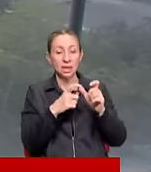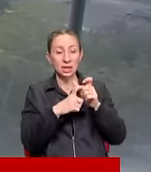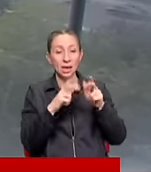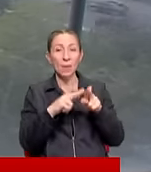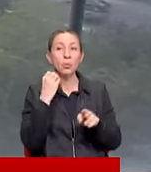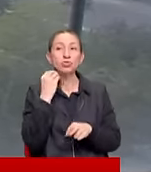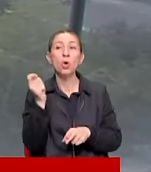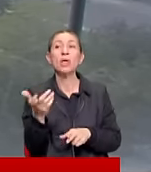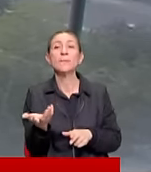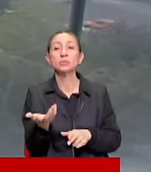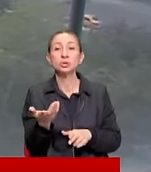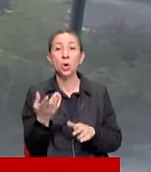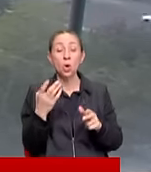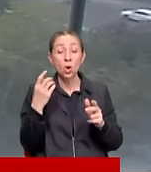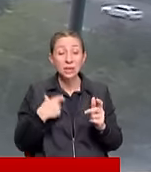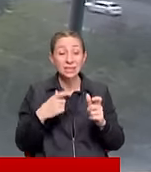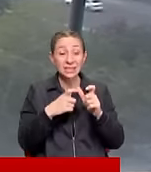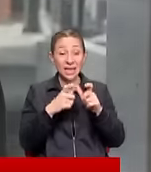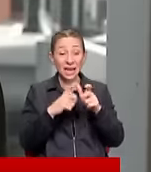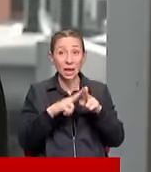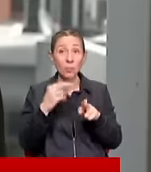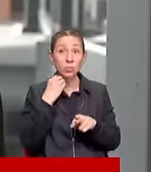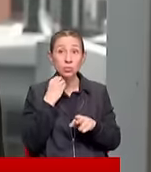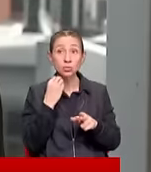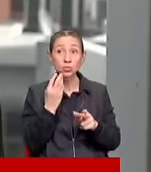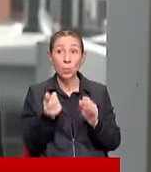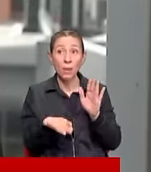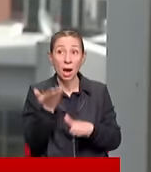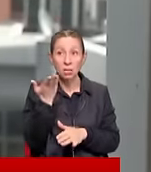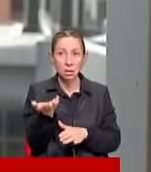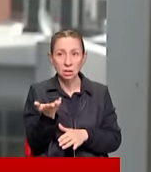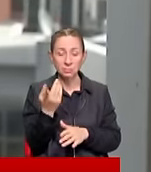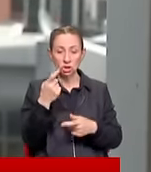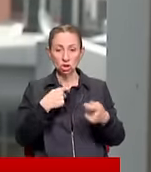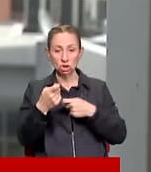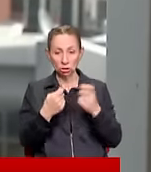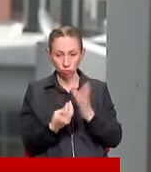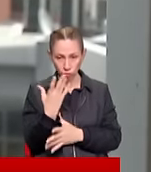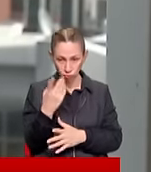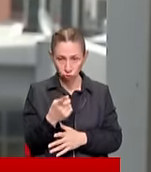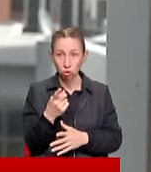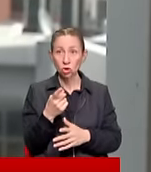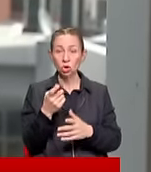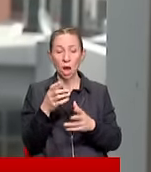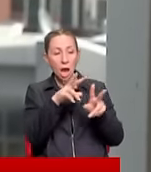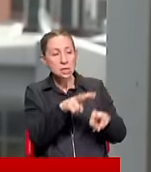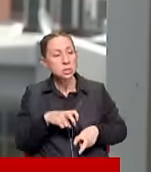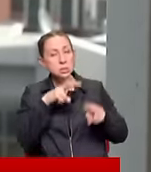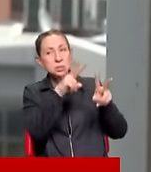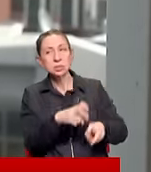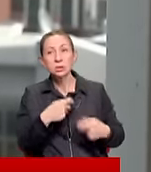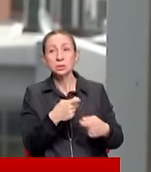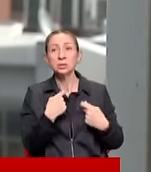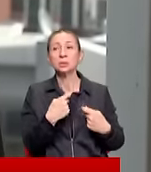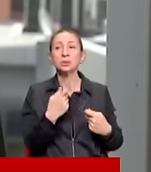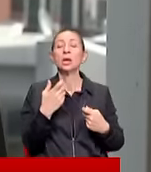borçları ödenmemiş. Özellikle SGK borçları çok yüksek miktarda. Bir şirket kurulmuş, tüketen şirket.